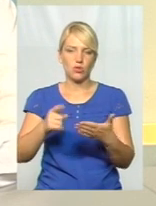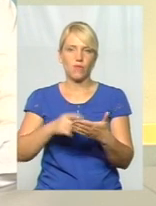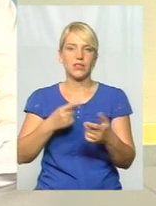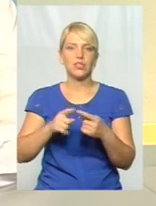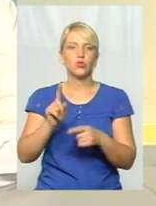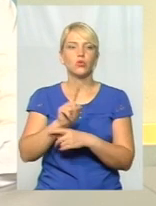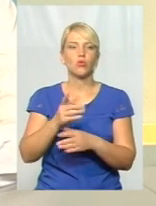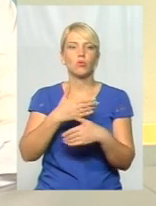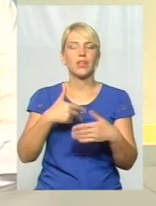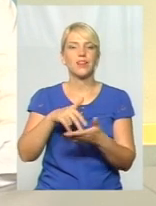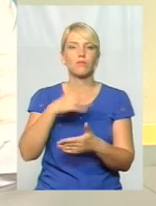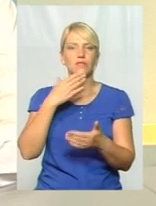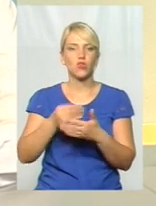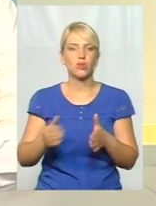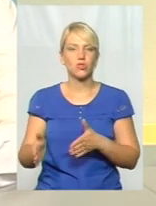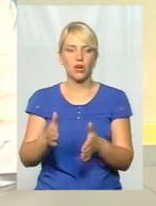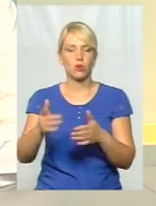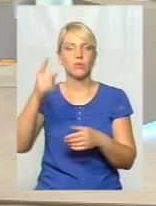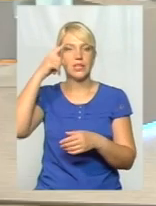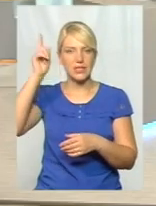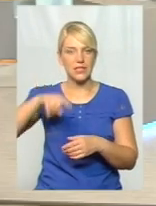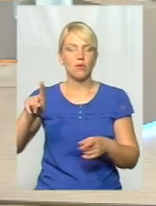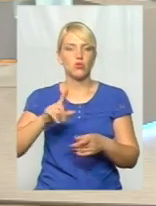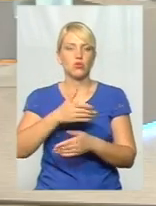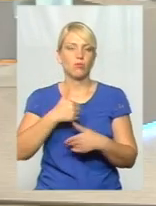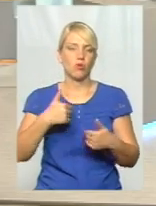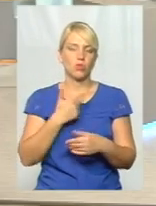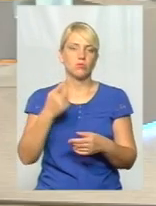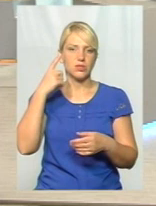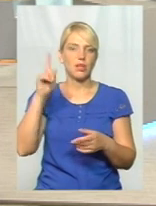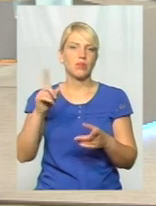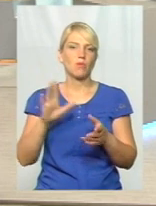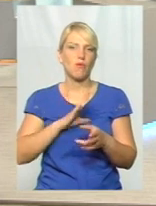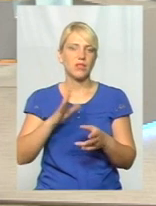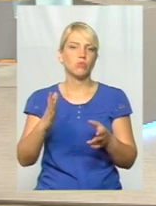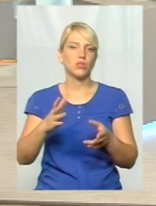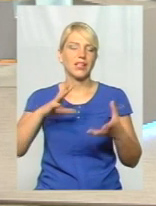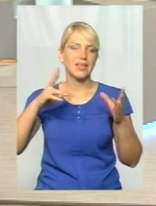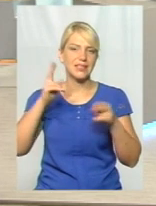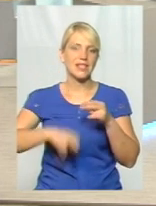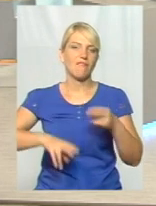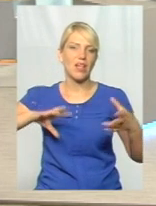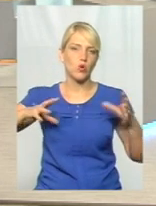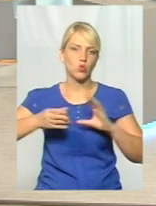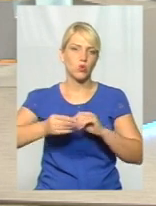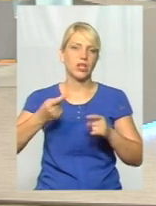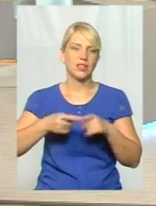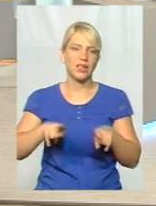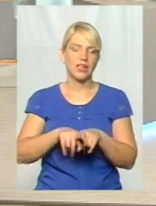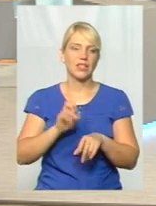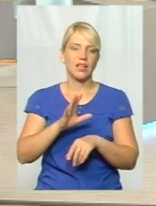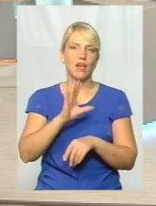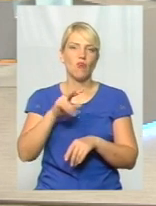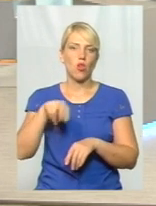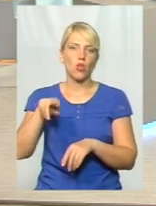Тобто ми йдемо своїм шляхом, впевнено знаємо, чого хочемо, який повинен бути кінцевий результат. Сьогодні ми, от таких як Володимир, ми